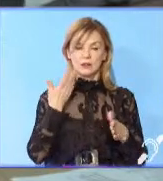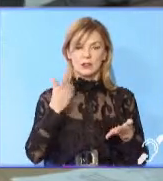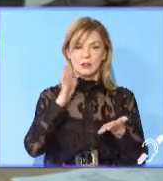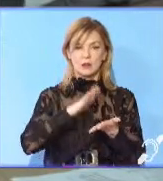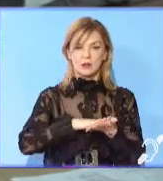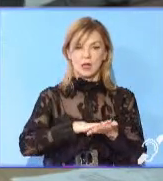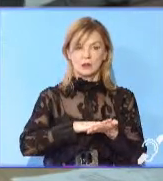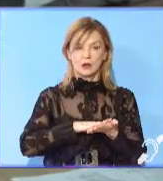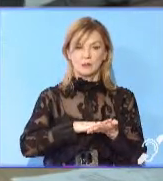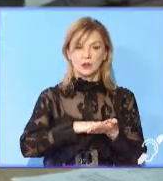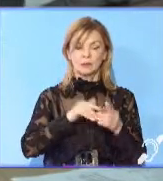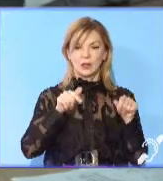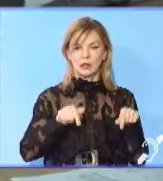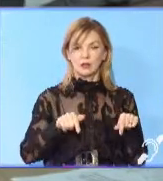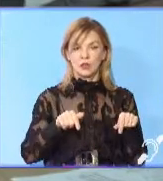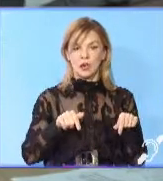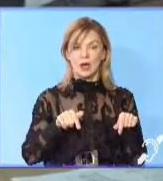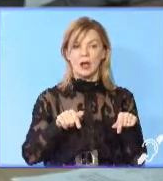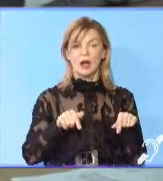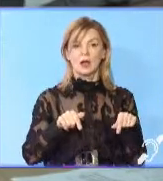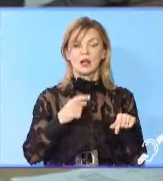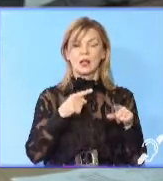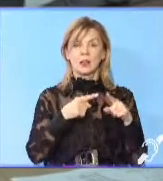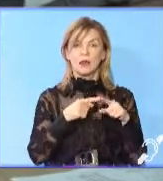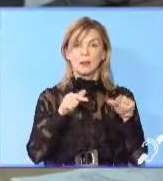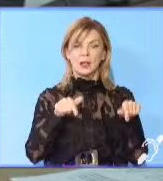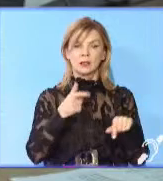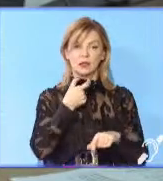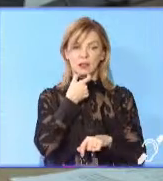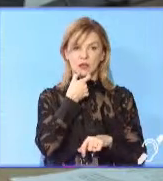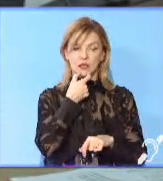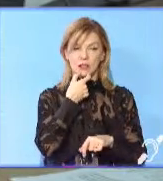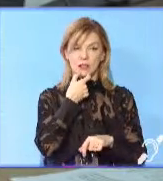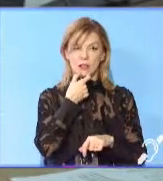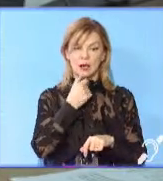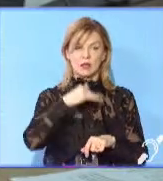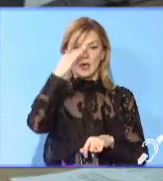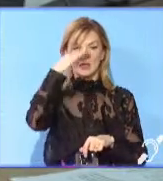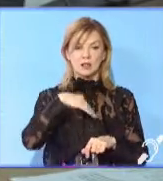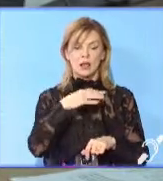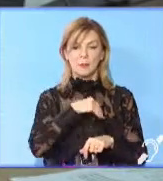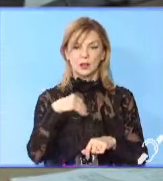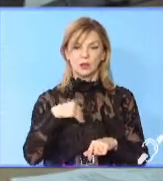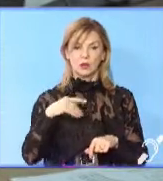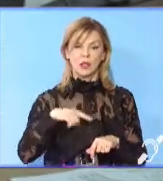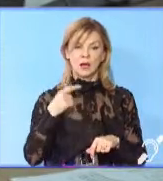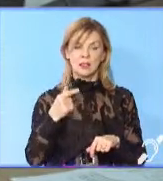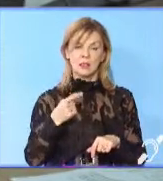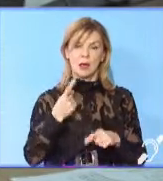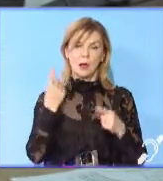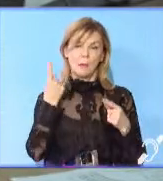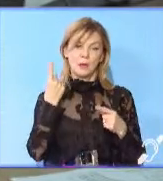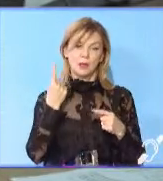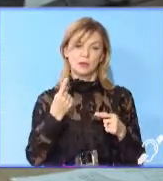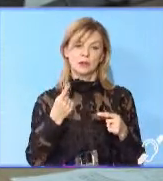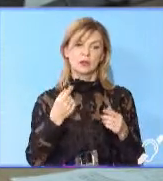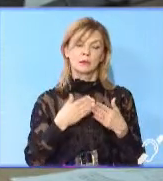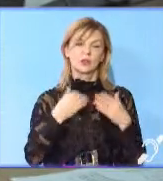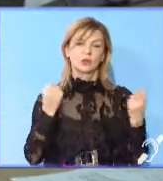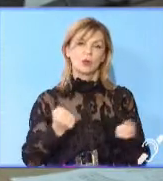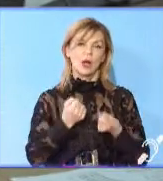adaptăm. De aceea tema de anul acesta a Zilei Meteorologiei este în prima linie